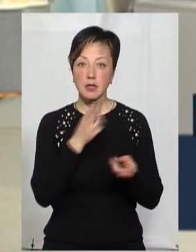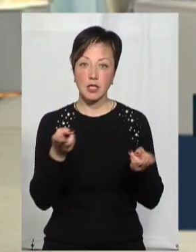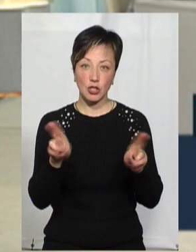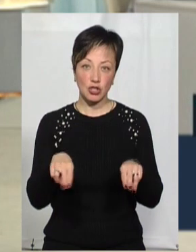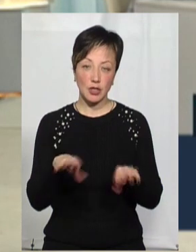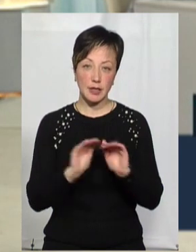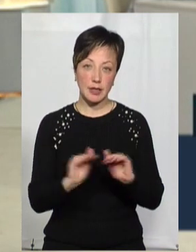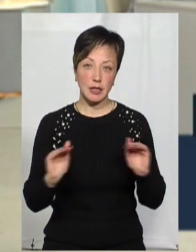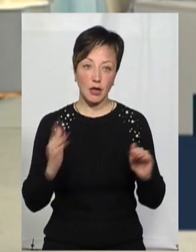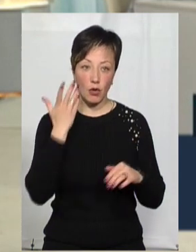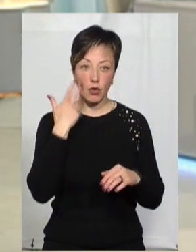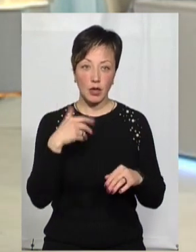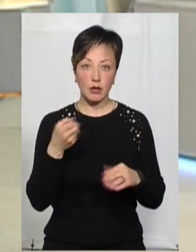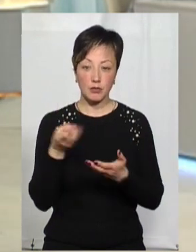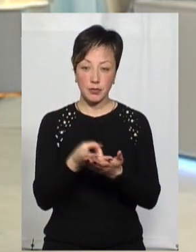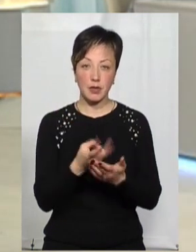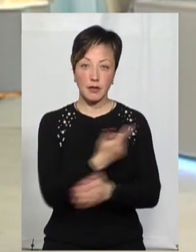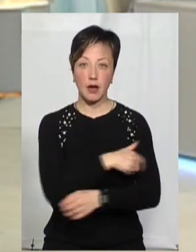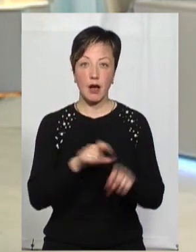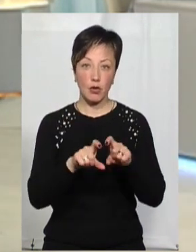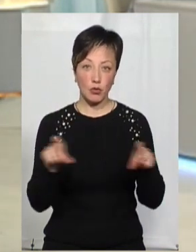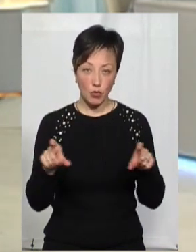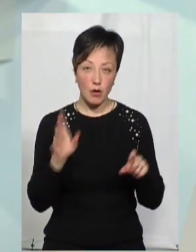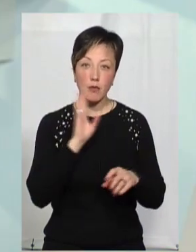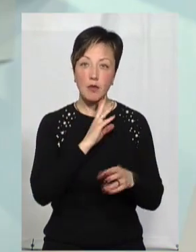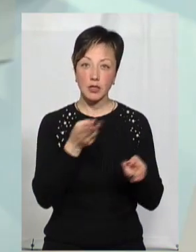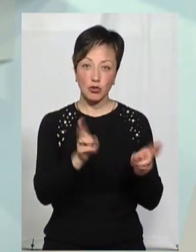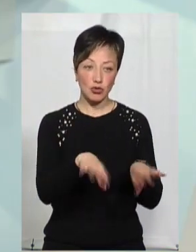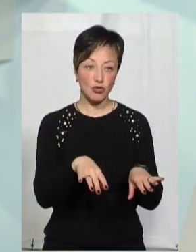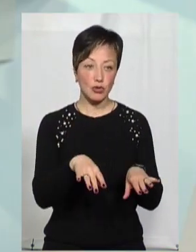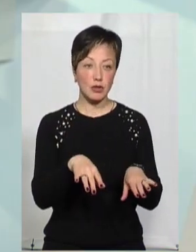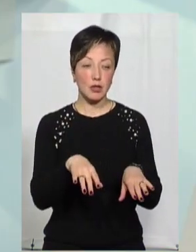залишила дітей, коли положили дітей, поклали дітей в лікарню, мама